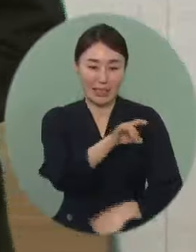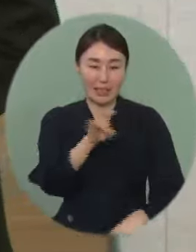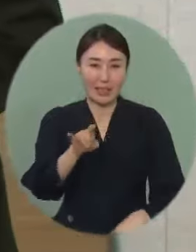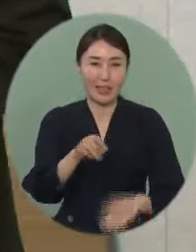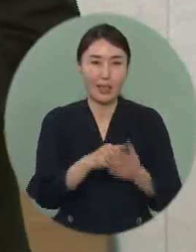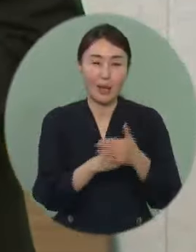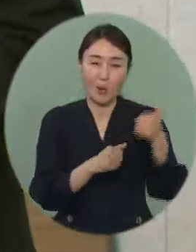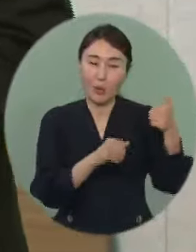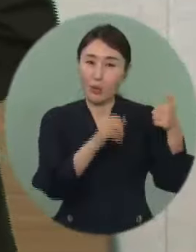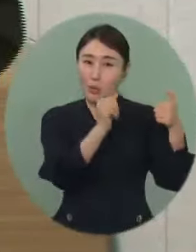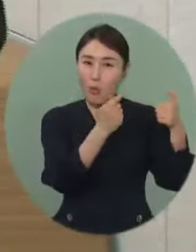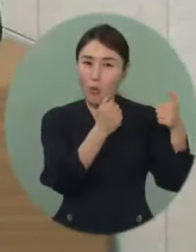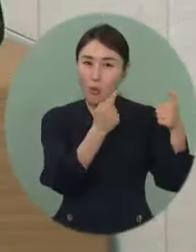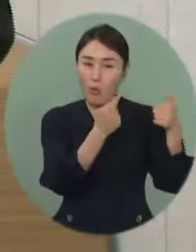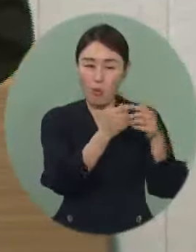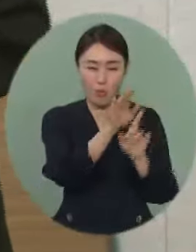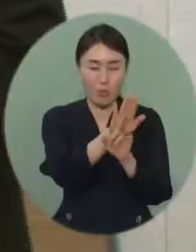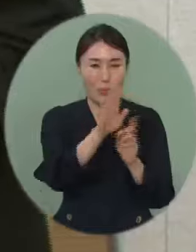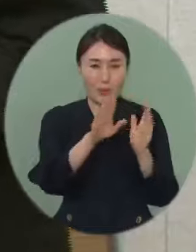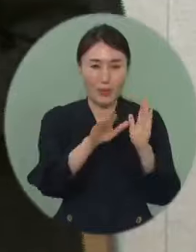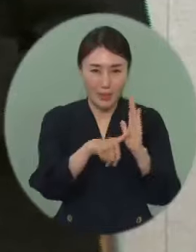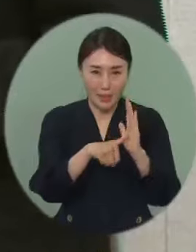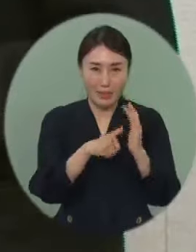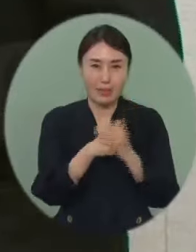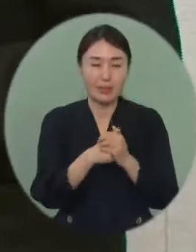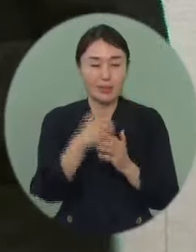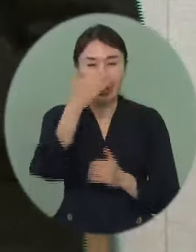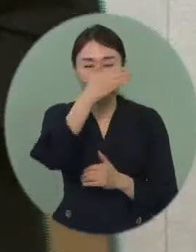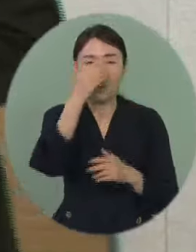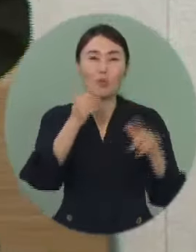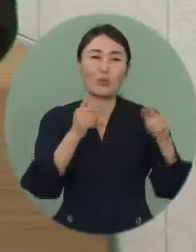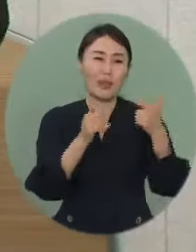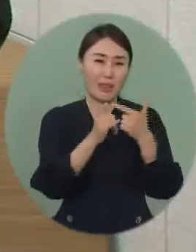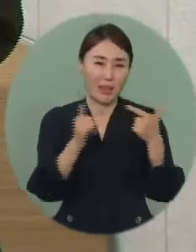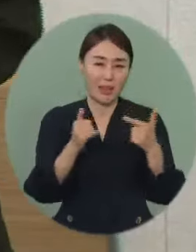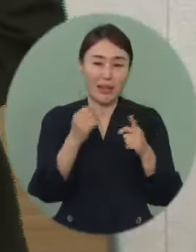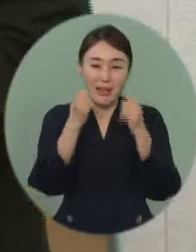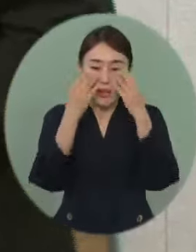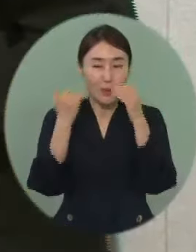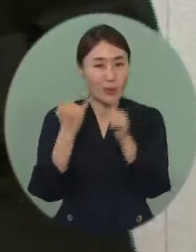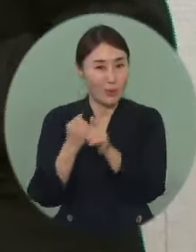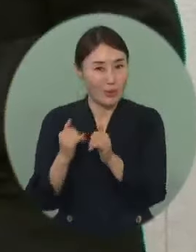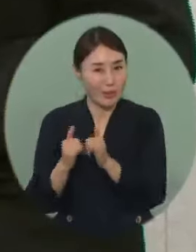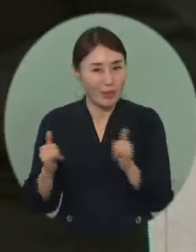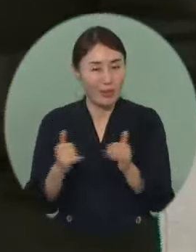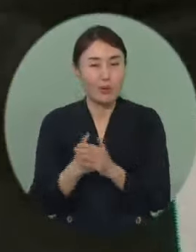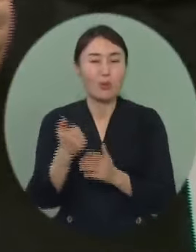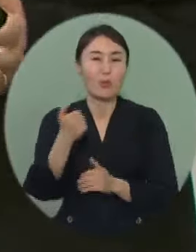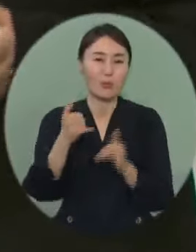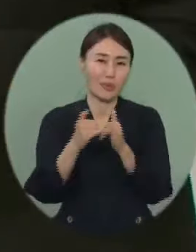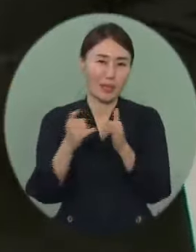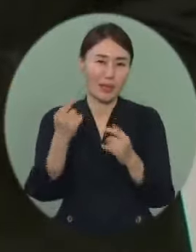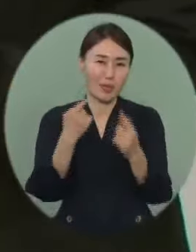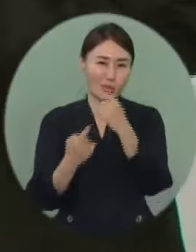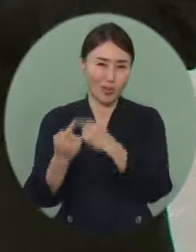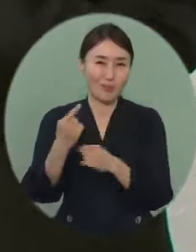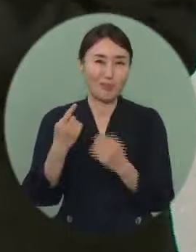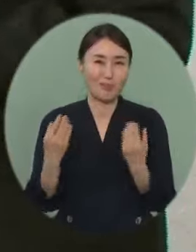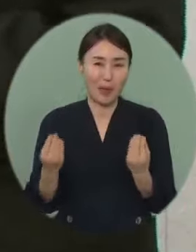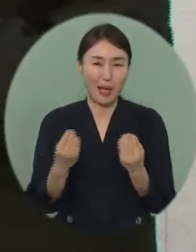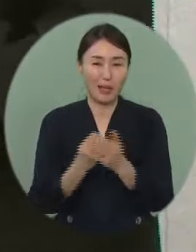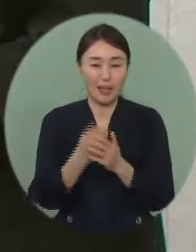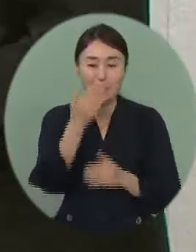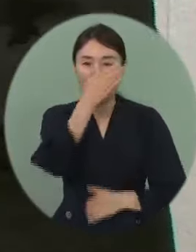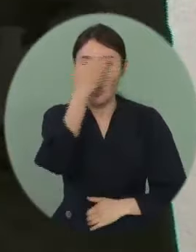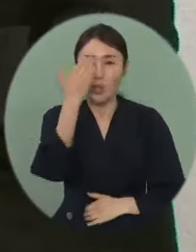50호를 모집하는데 청년회 경우 600여명 신혼부부의 경우 50여 명이 지원을 했는데요